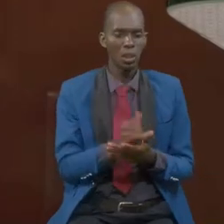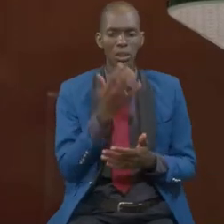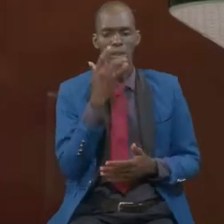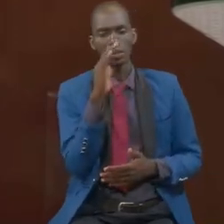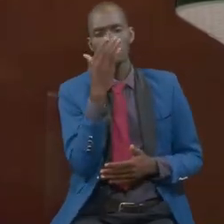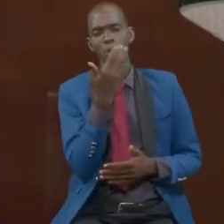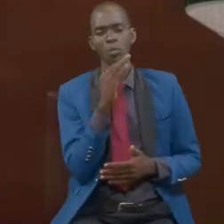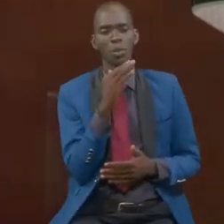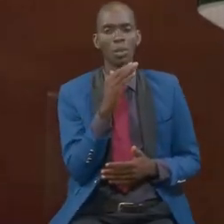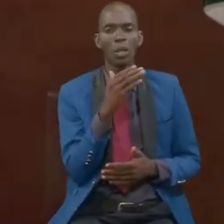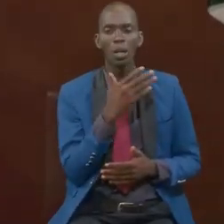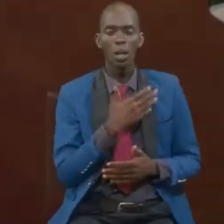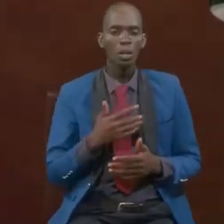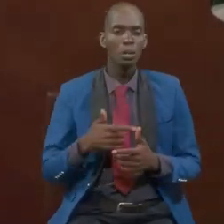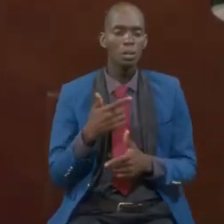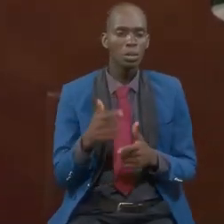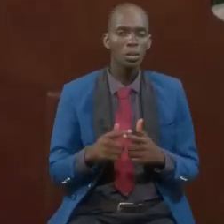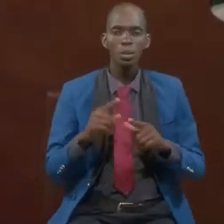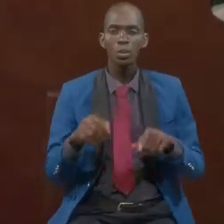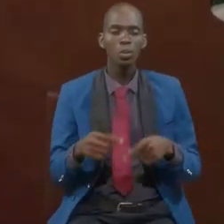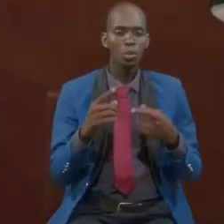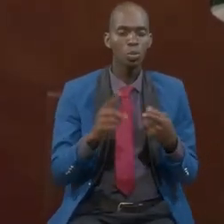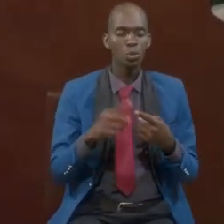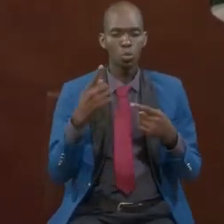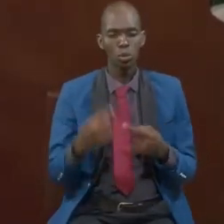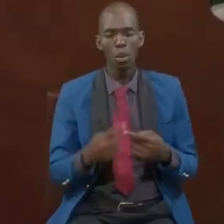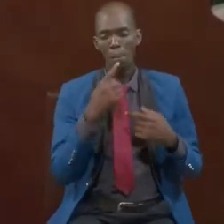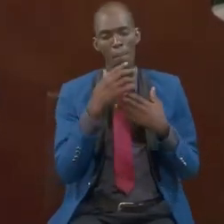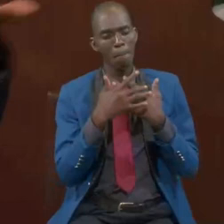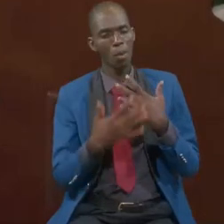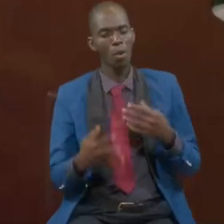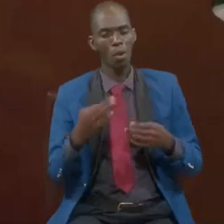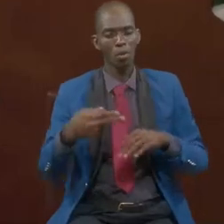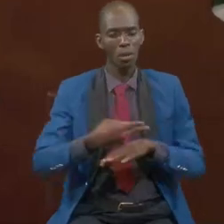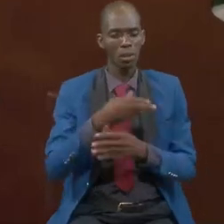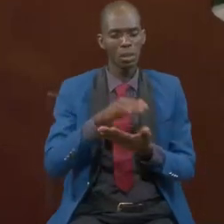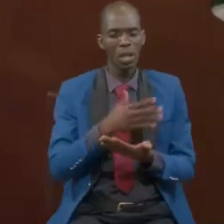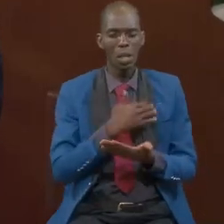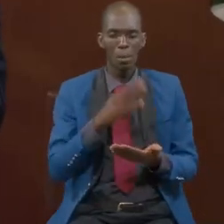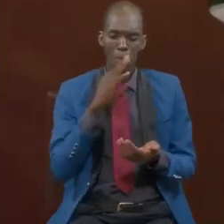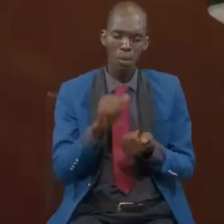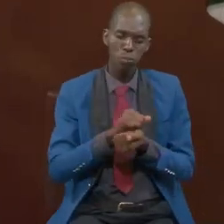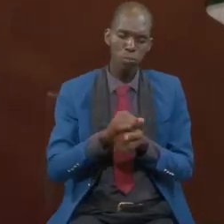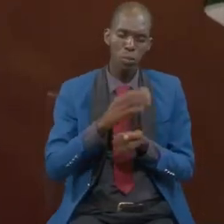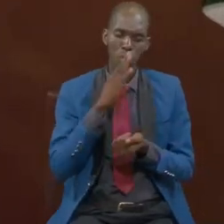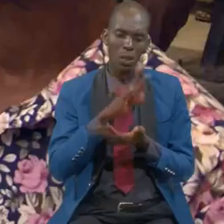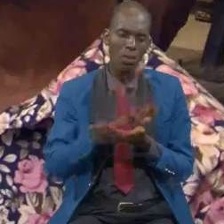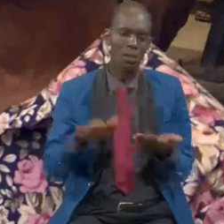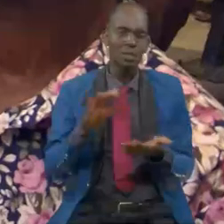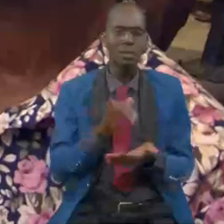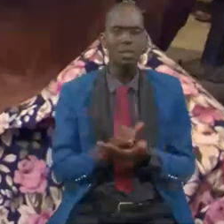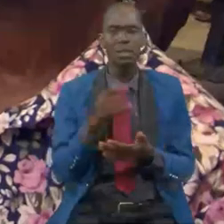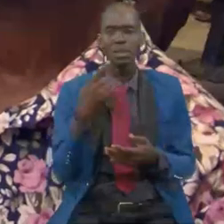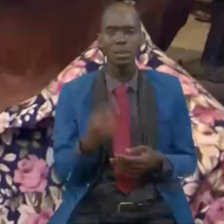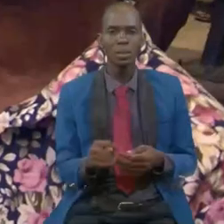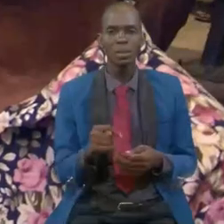Voyez ce que le miroir là dit de vous. Et allez à la fontaine du sang de l'agneau pour être purifié, lavé. Afin que le